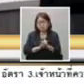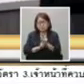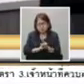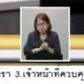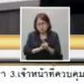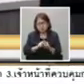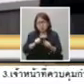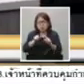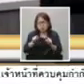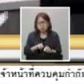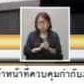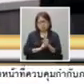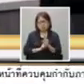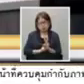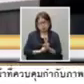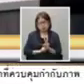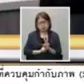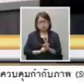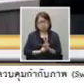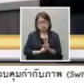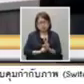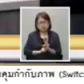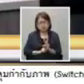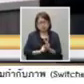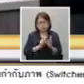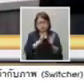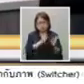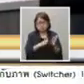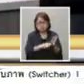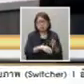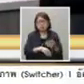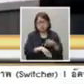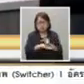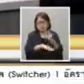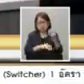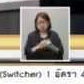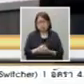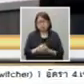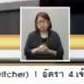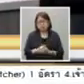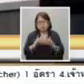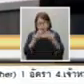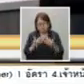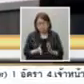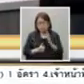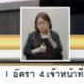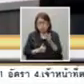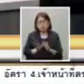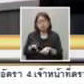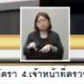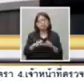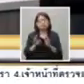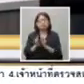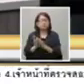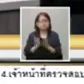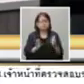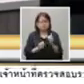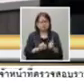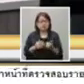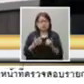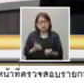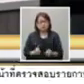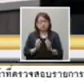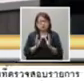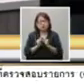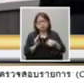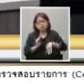เล็บ6ก่อนที่ประชุมจะดำเนินการไปโดยไม่ปฏิบัติตามกฎ